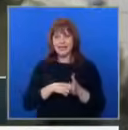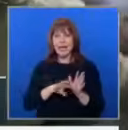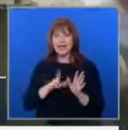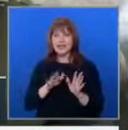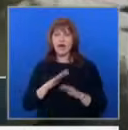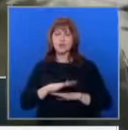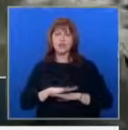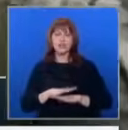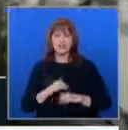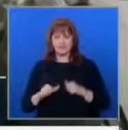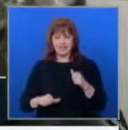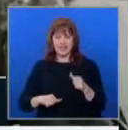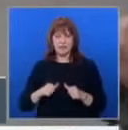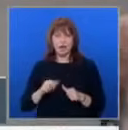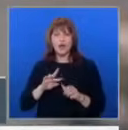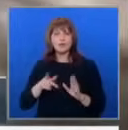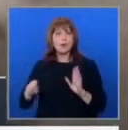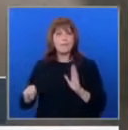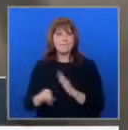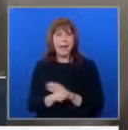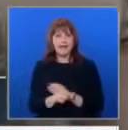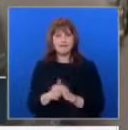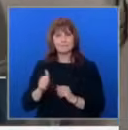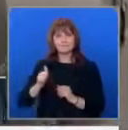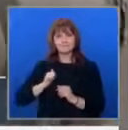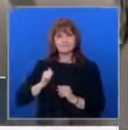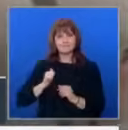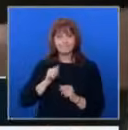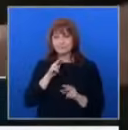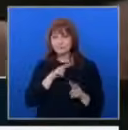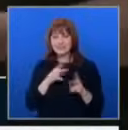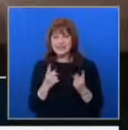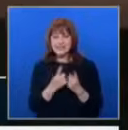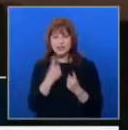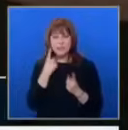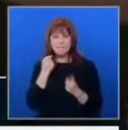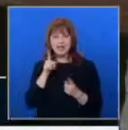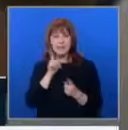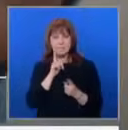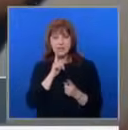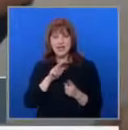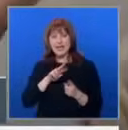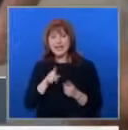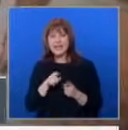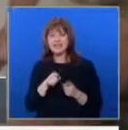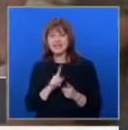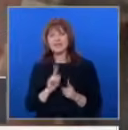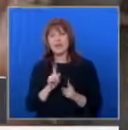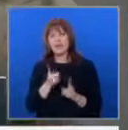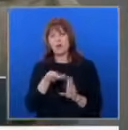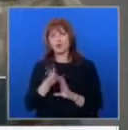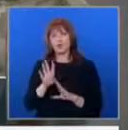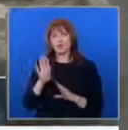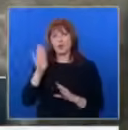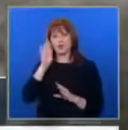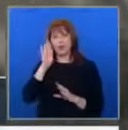се държат агресивно, други бягат от нас. Патрулът обаче среща или прекалено млади мъже, или такива, които са негодни за военна служба.